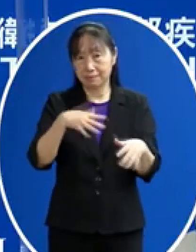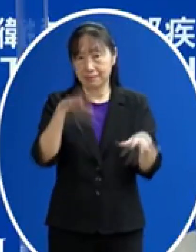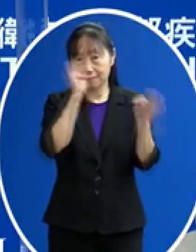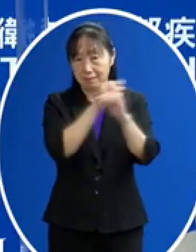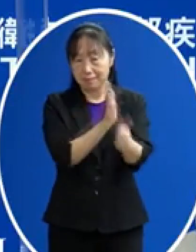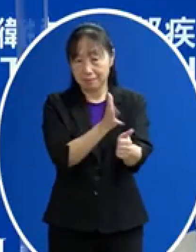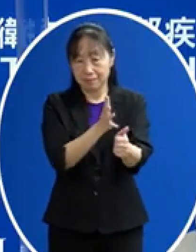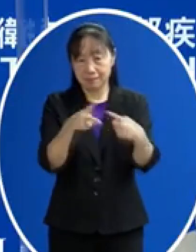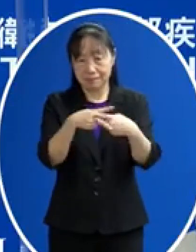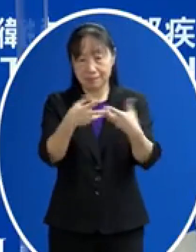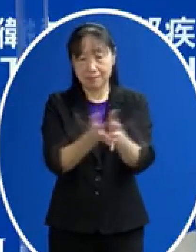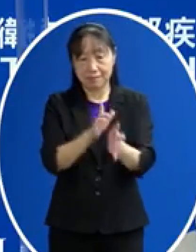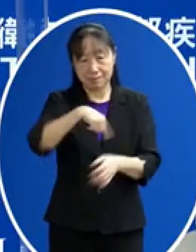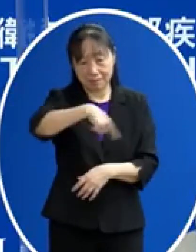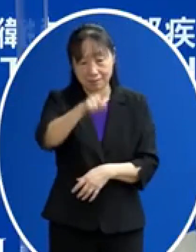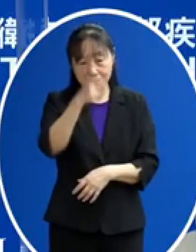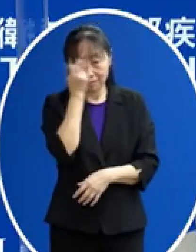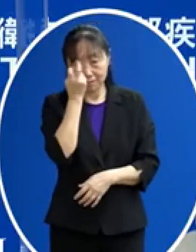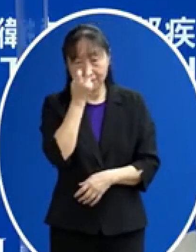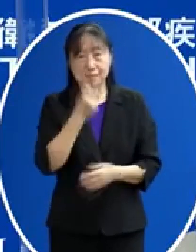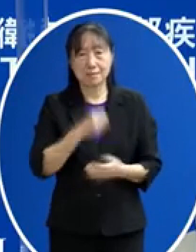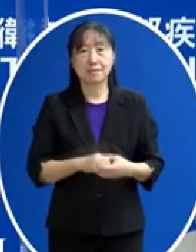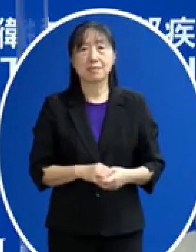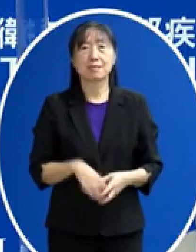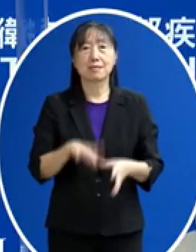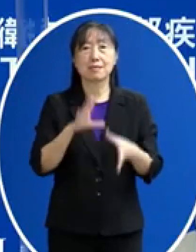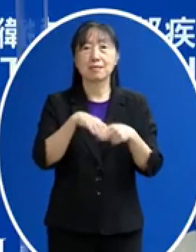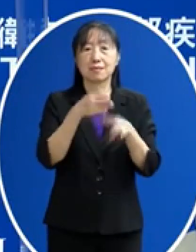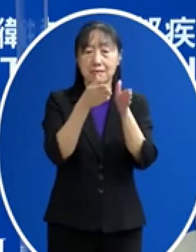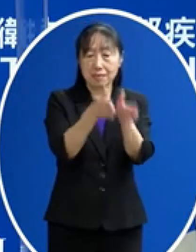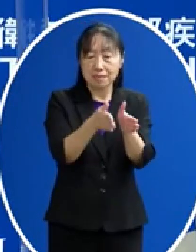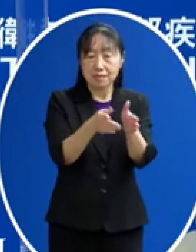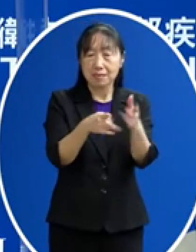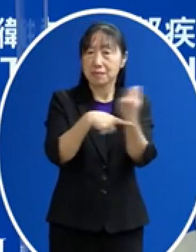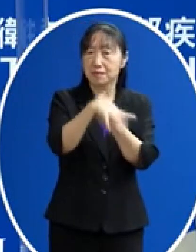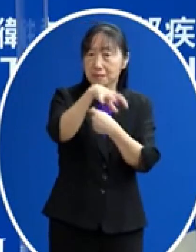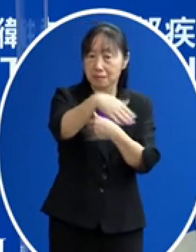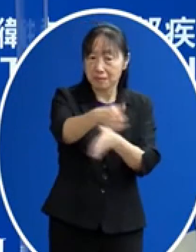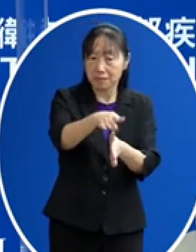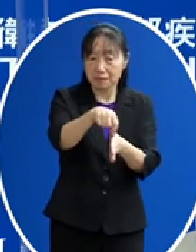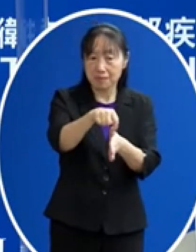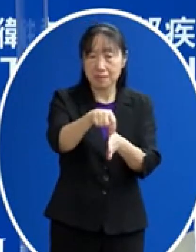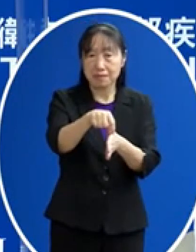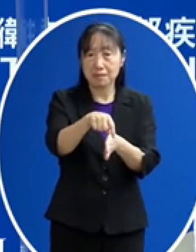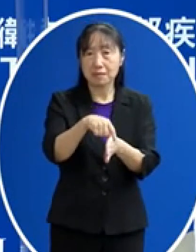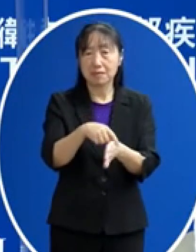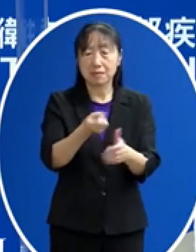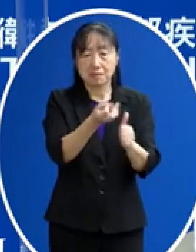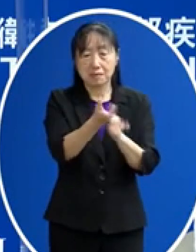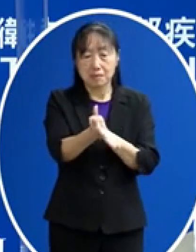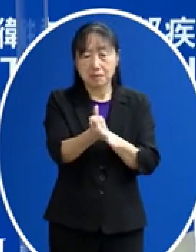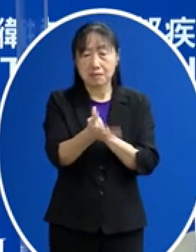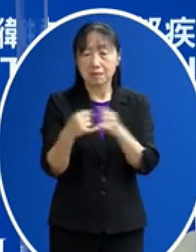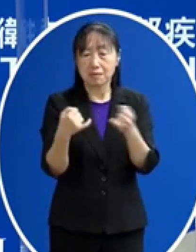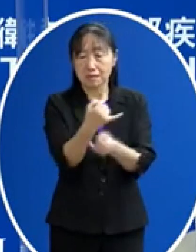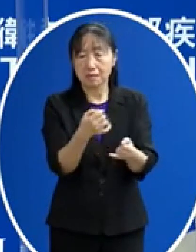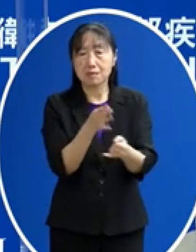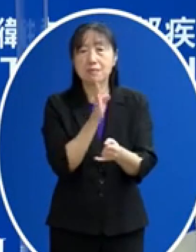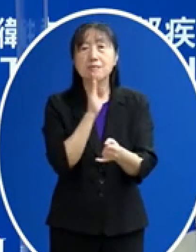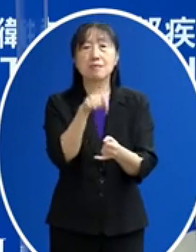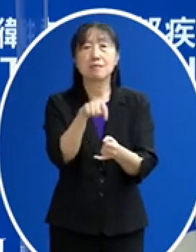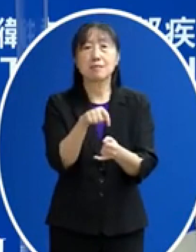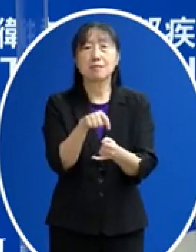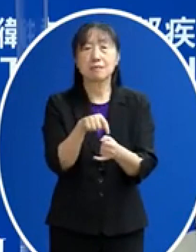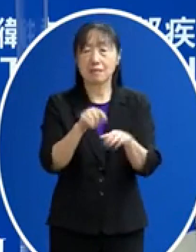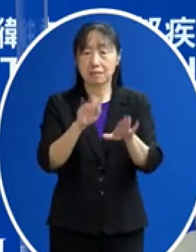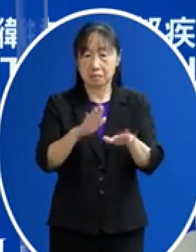进行调查。我想这样的一个在实验室有可能在那里染到病原的可能，目前